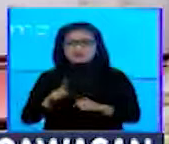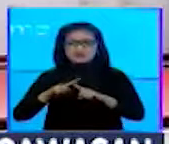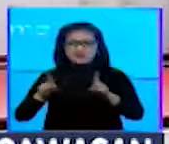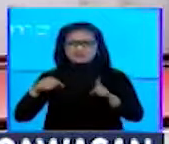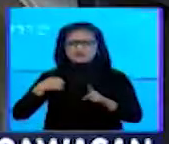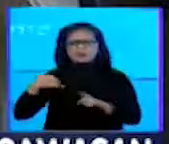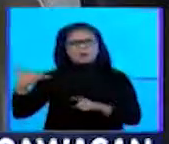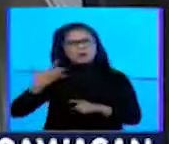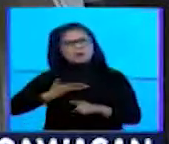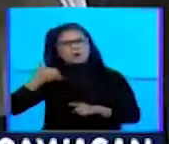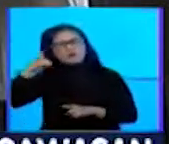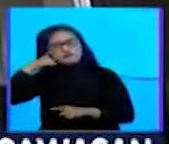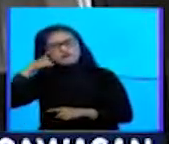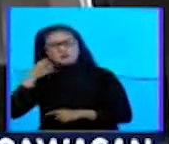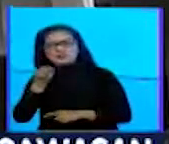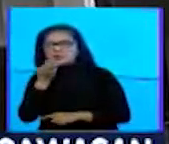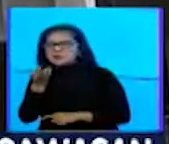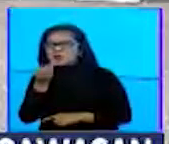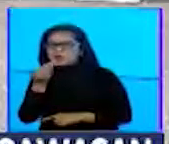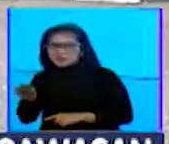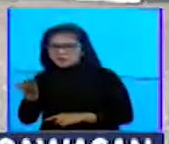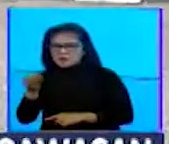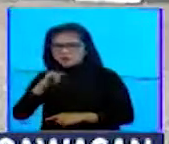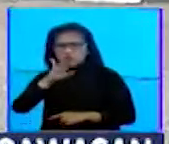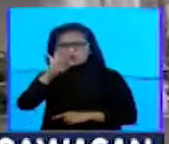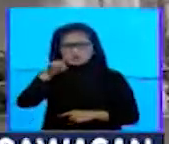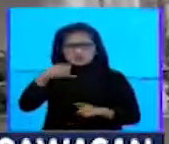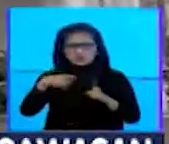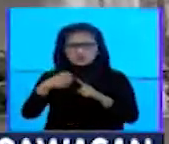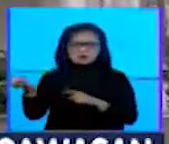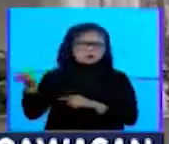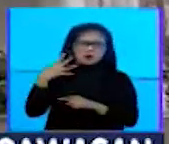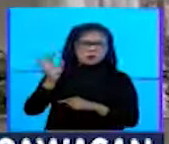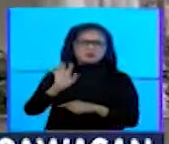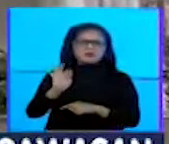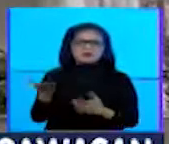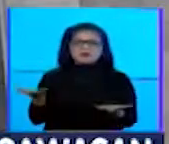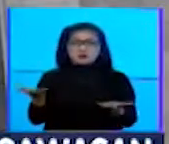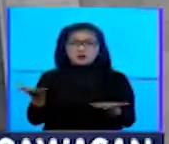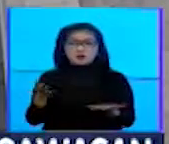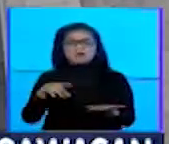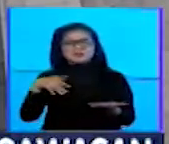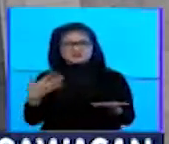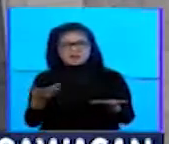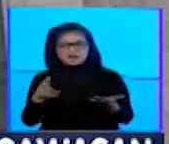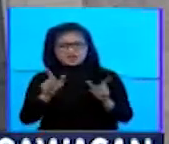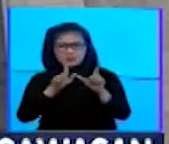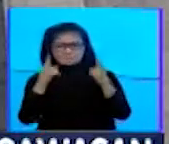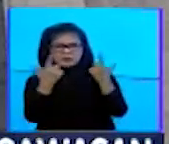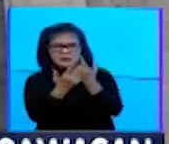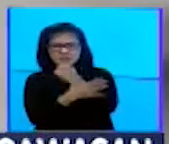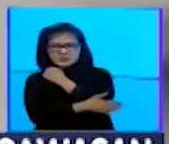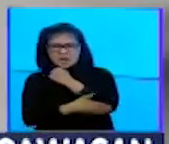guna meminta klarifikasi, pihak OJK tidak menanggapi. Selain OJK, diketahui ada sejumlah lembaga negara lainnya yang